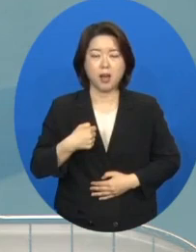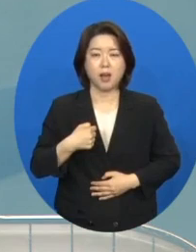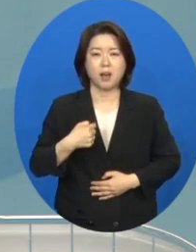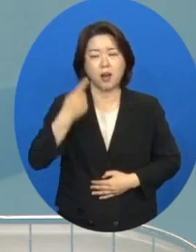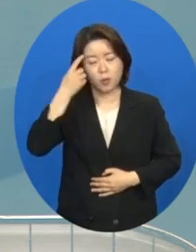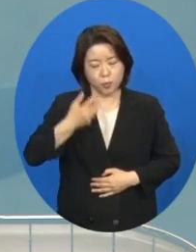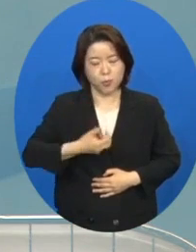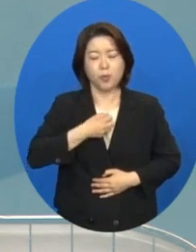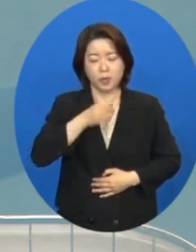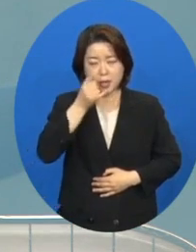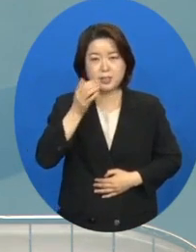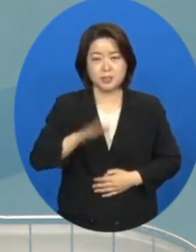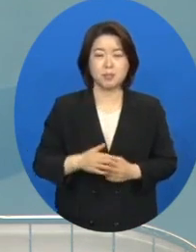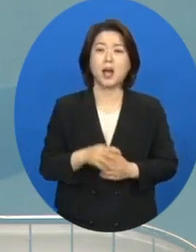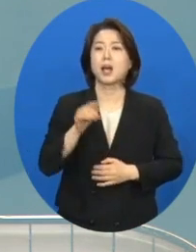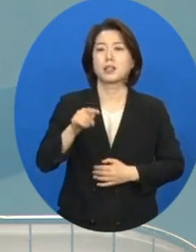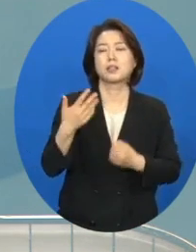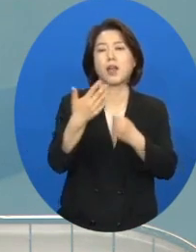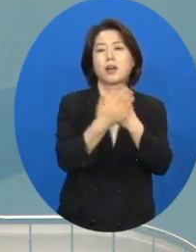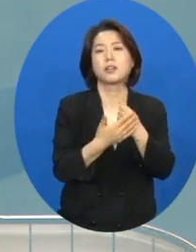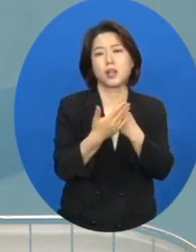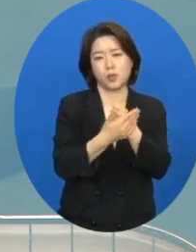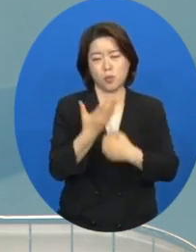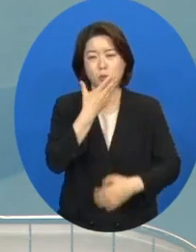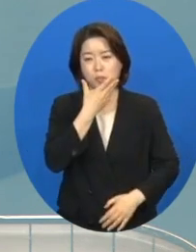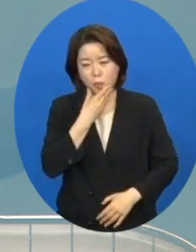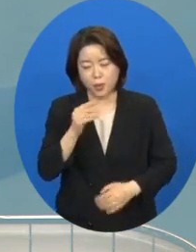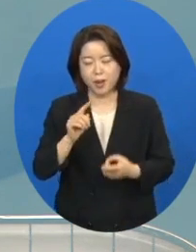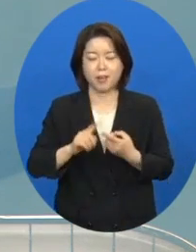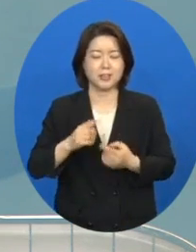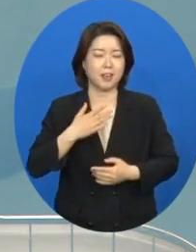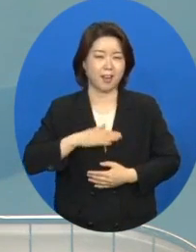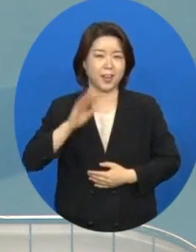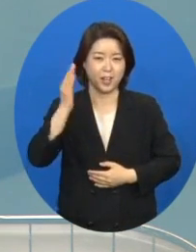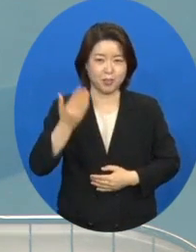여러분, 그것이 은혜요 복인 것을 알아야 됩니다.